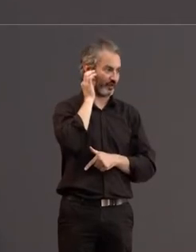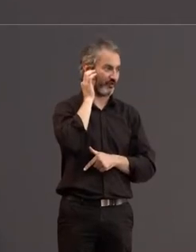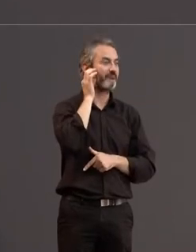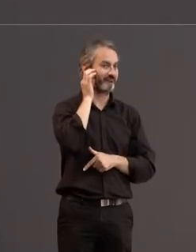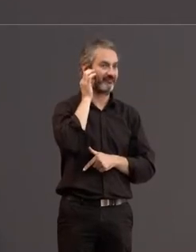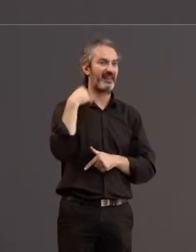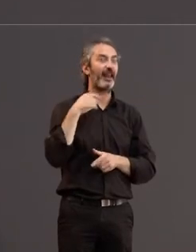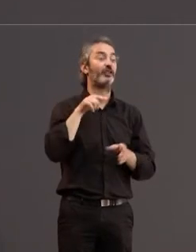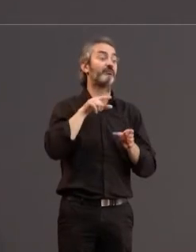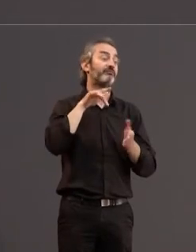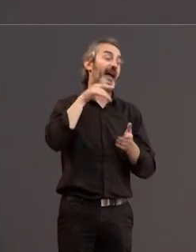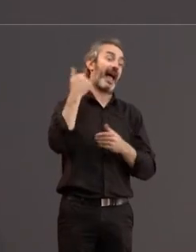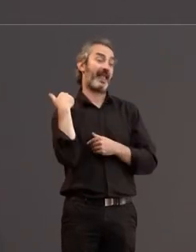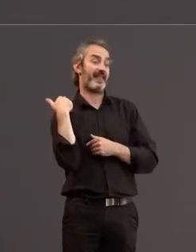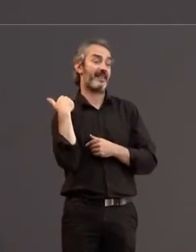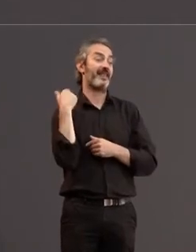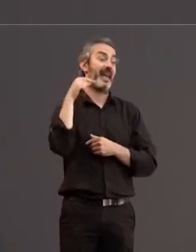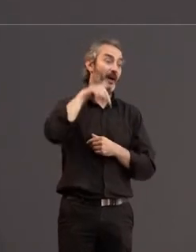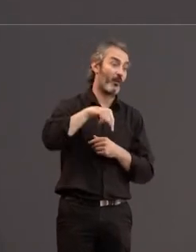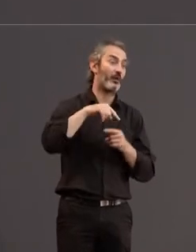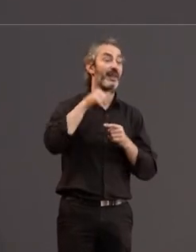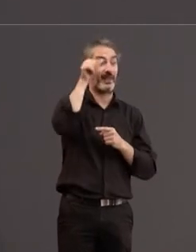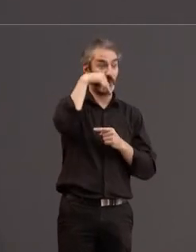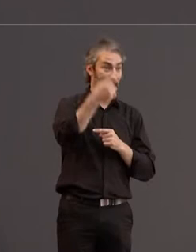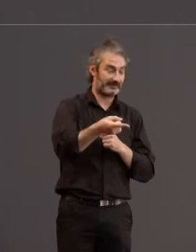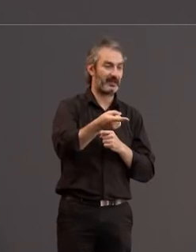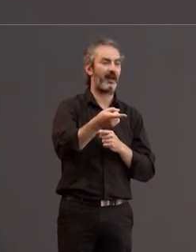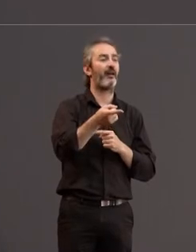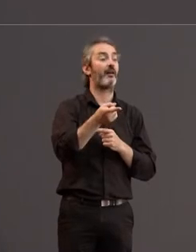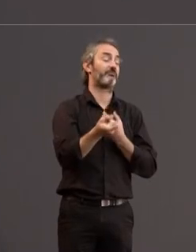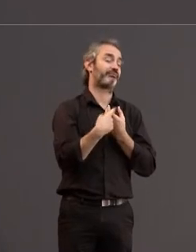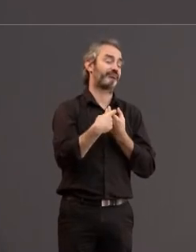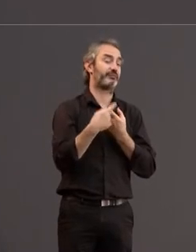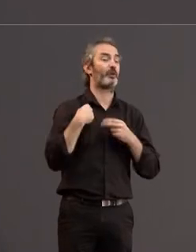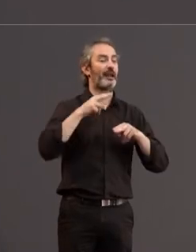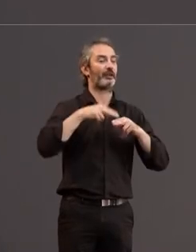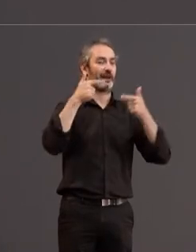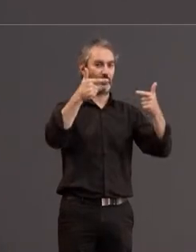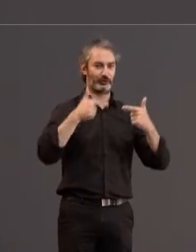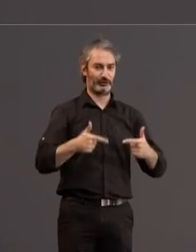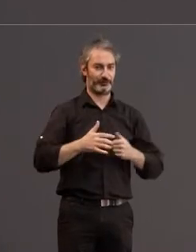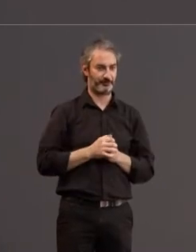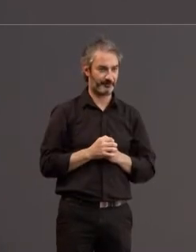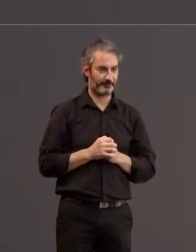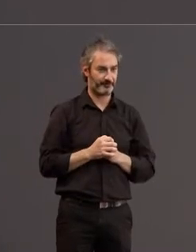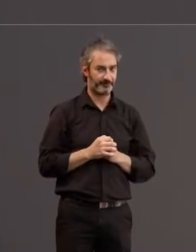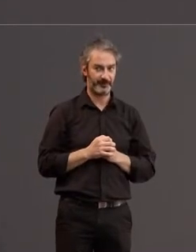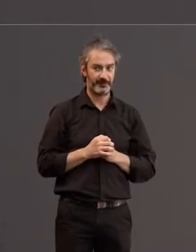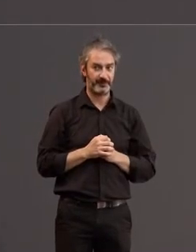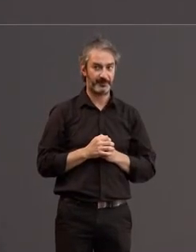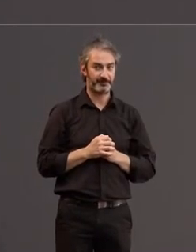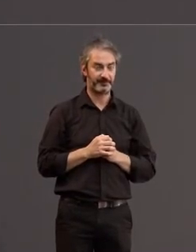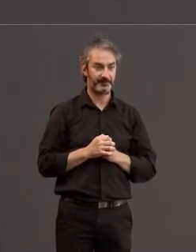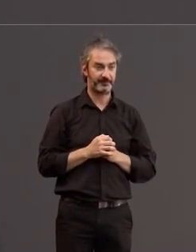que assistireu entre ahir, avui i diumenge als actes de graduació. Els